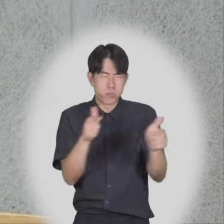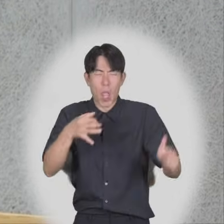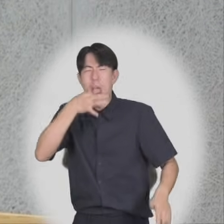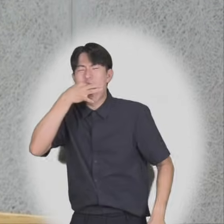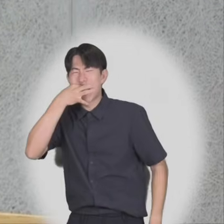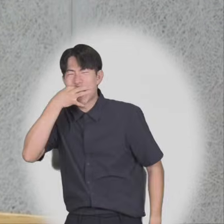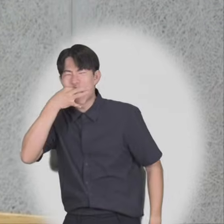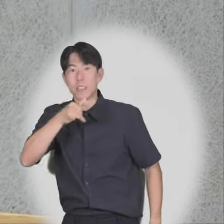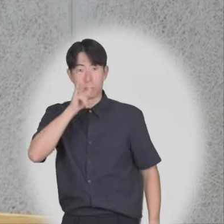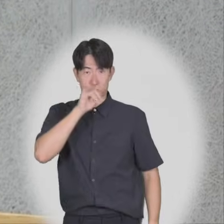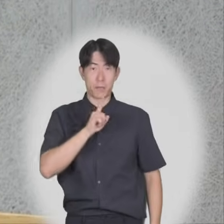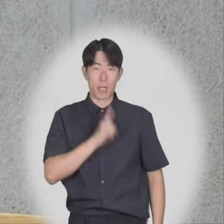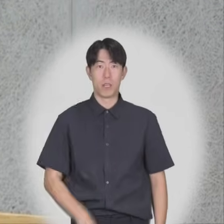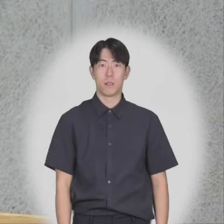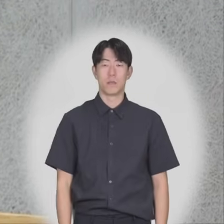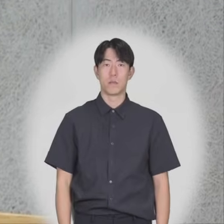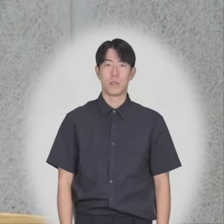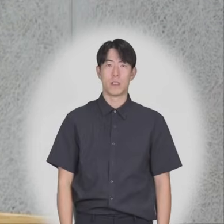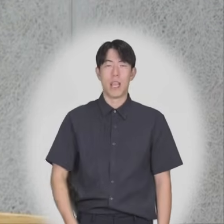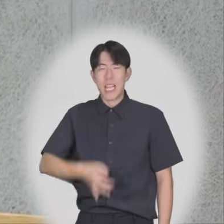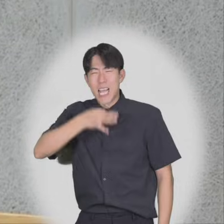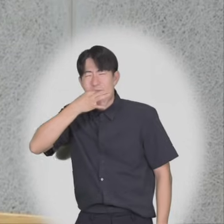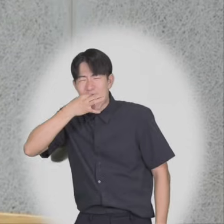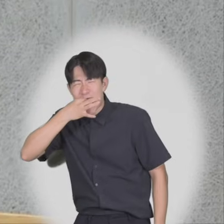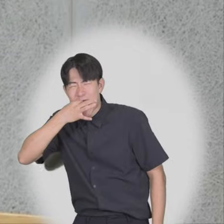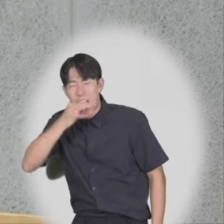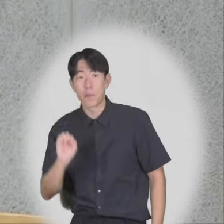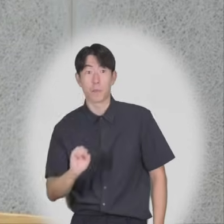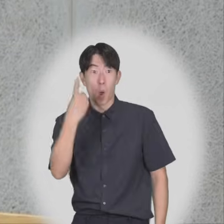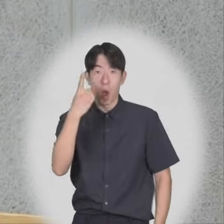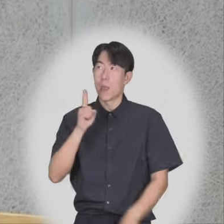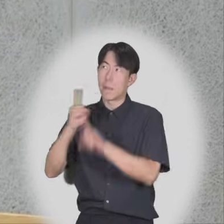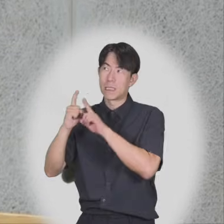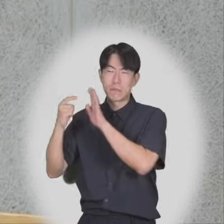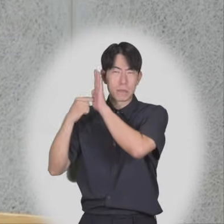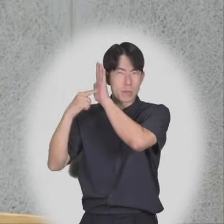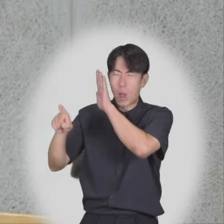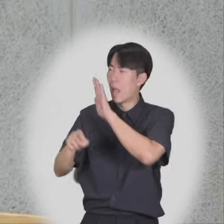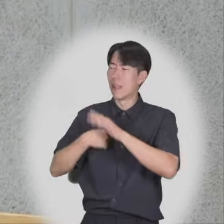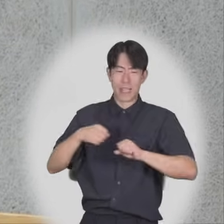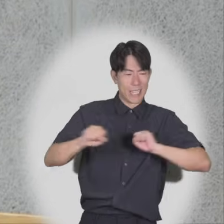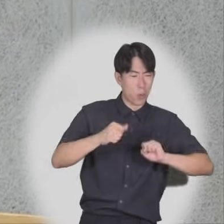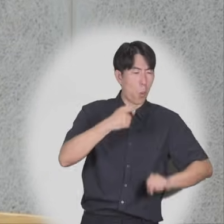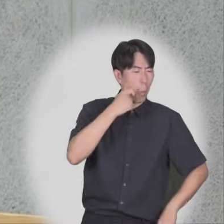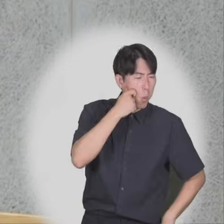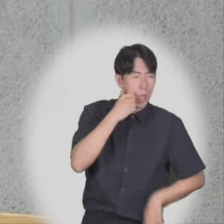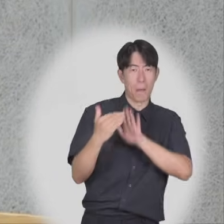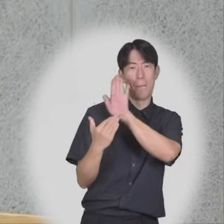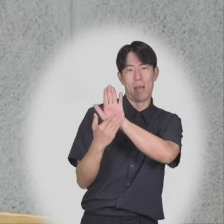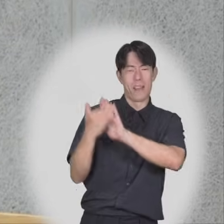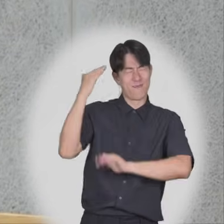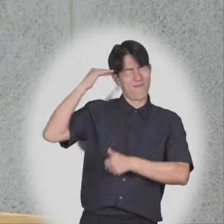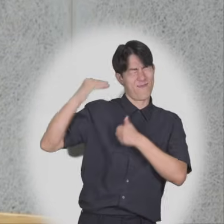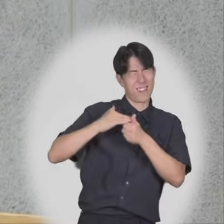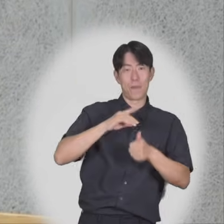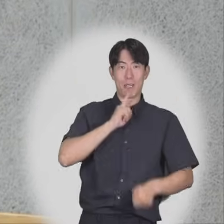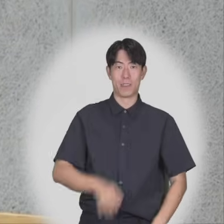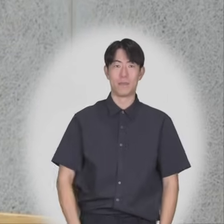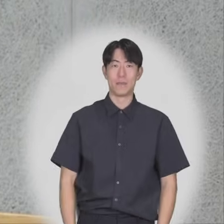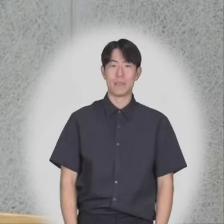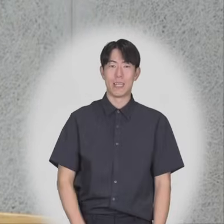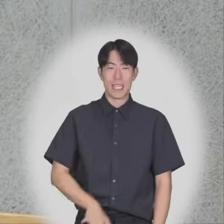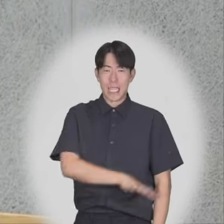그랬어요. 이 기타 욕심이 말씀을 막아 결실하지 못하게 했다고 합니다. 그러니까 이 세 복음서를 다